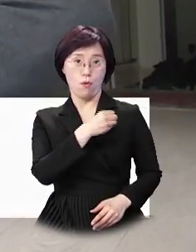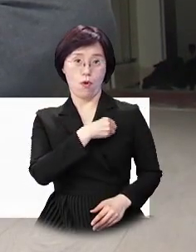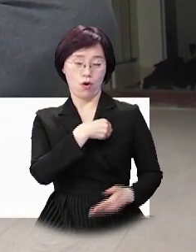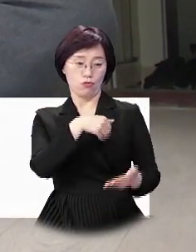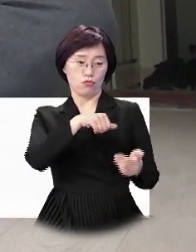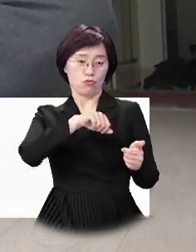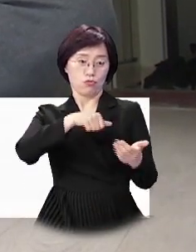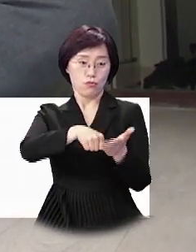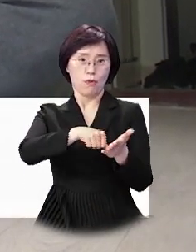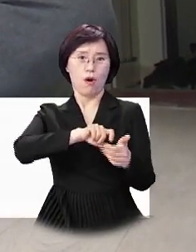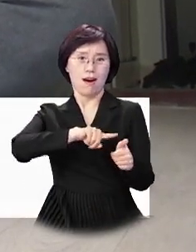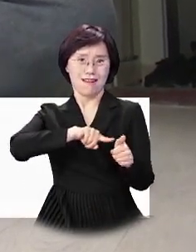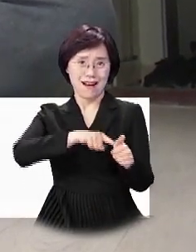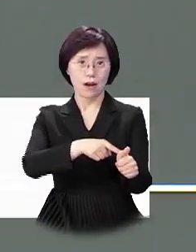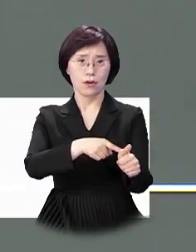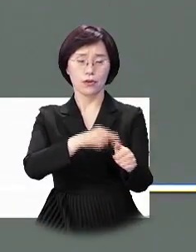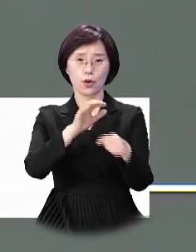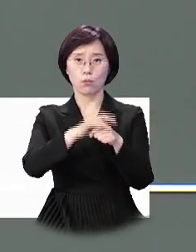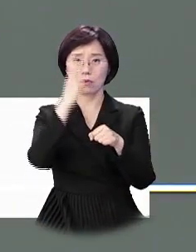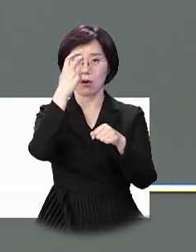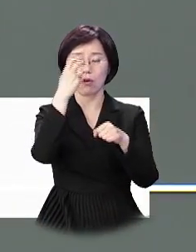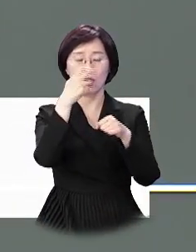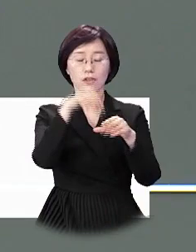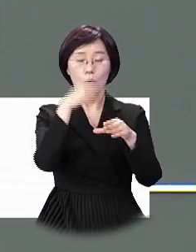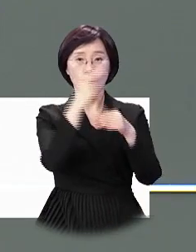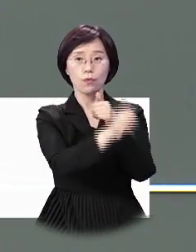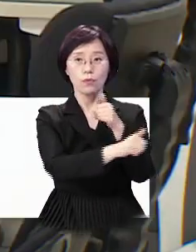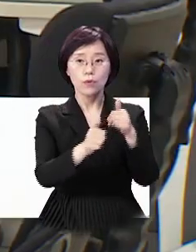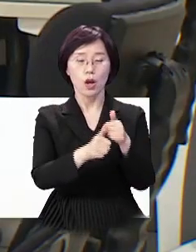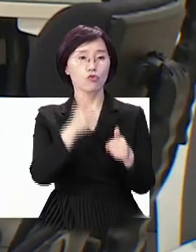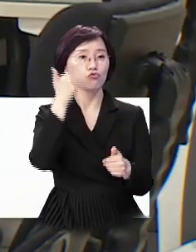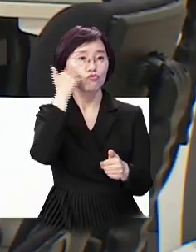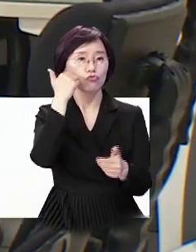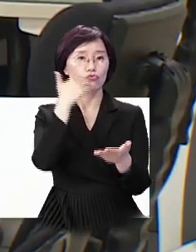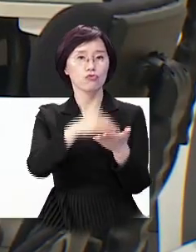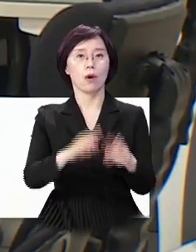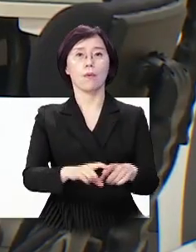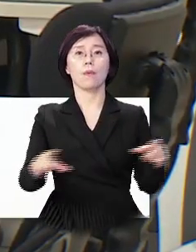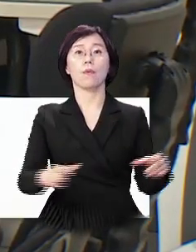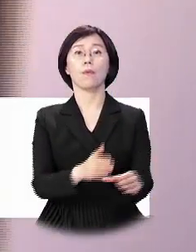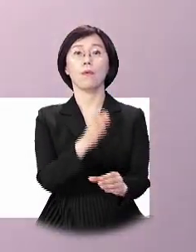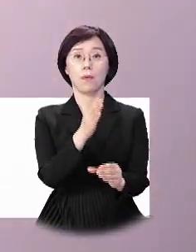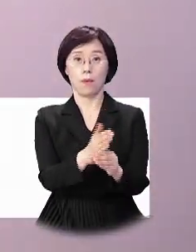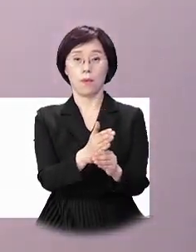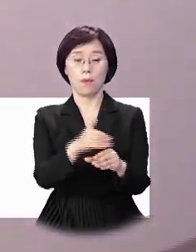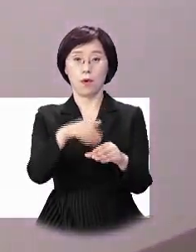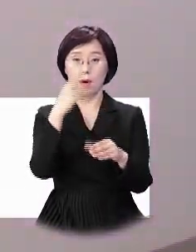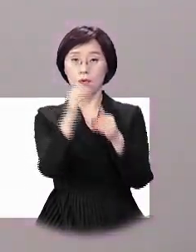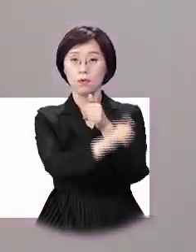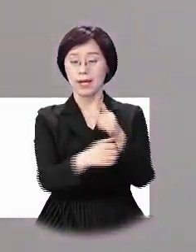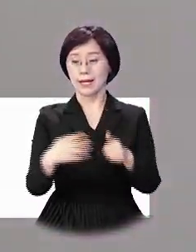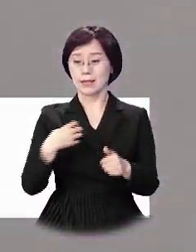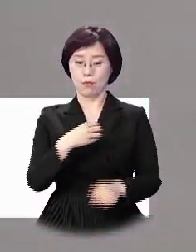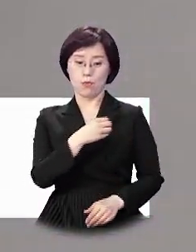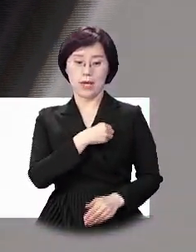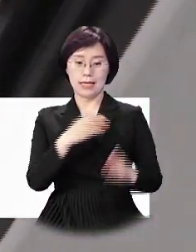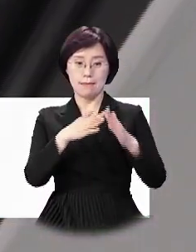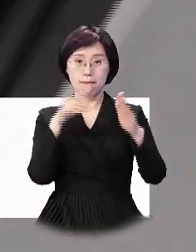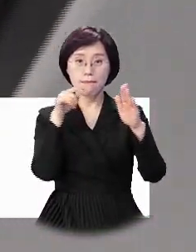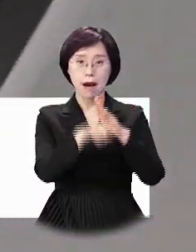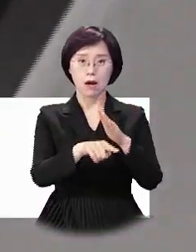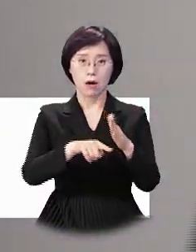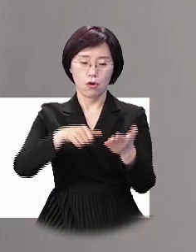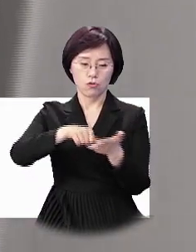투표 광역 의혹과 관련해 경북 선관위가 조사 대상과 범위를 확대하고 있습니다 스 머리는 채 김강훈 의 집을 찾아가